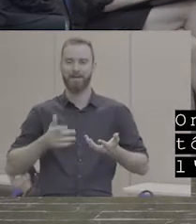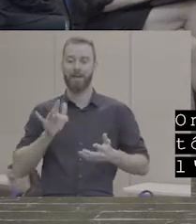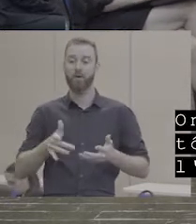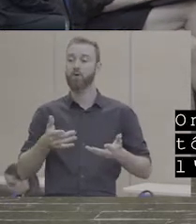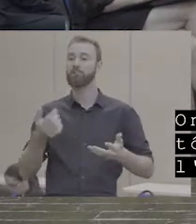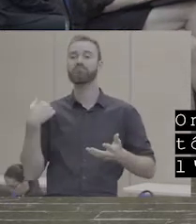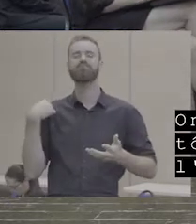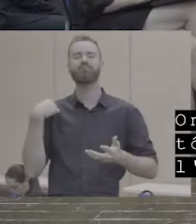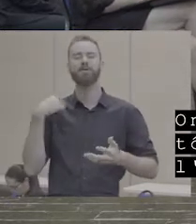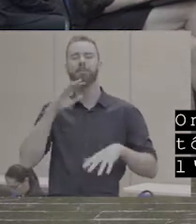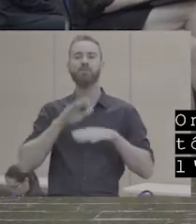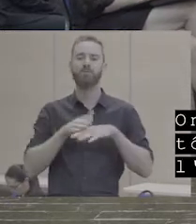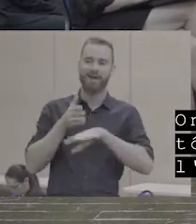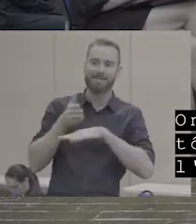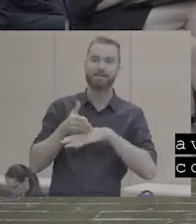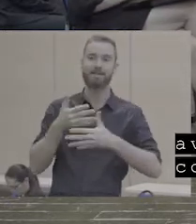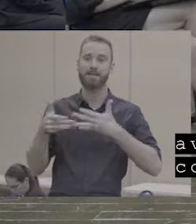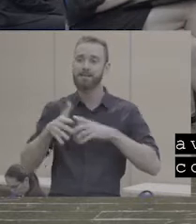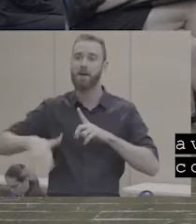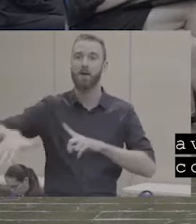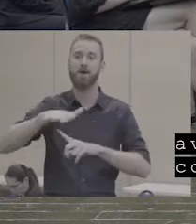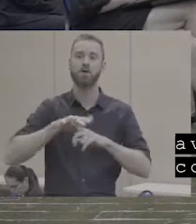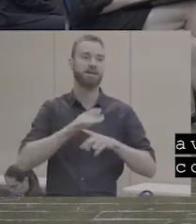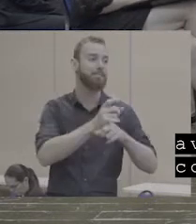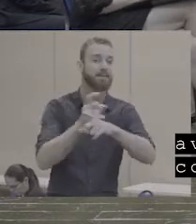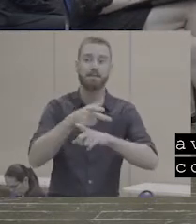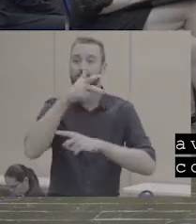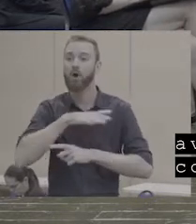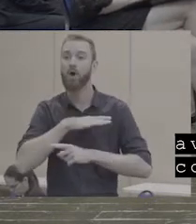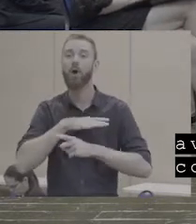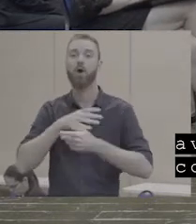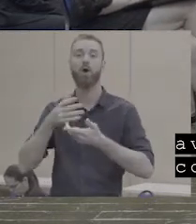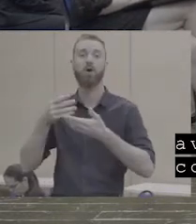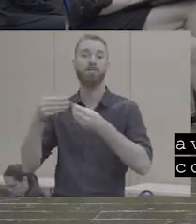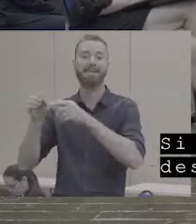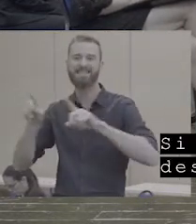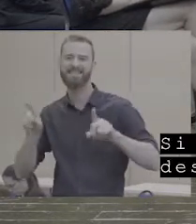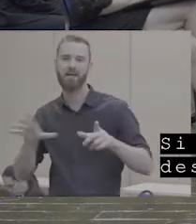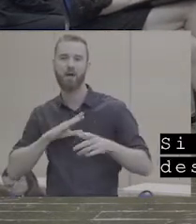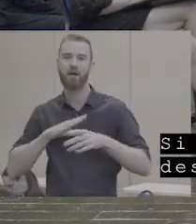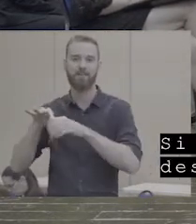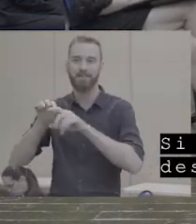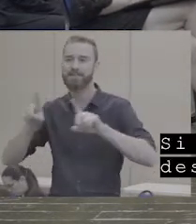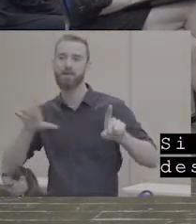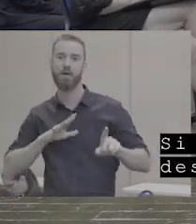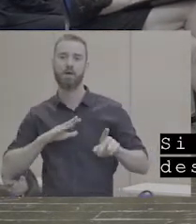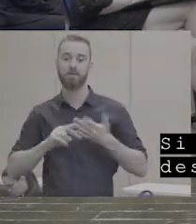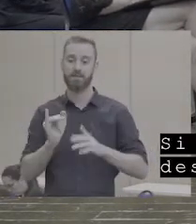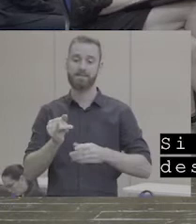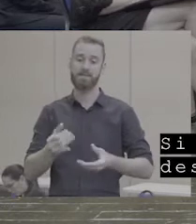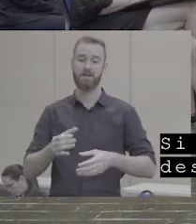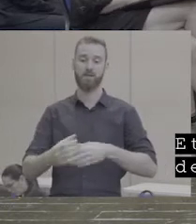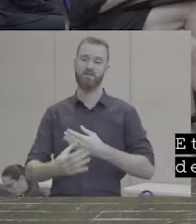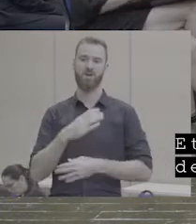des lieux, donc l'accessibilité avec les épiceries, les commerces de proximité, etc. Si on se fait imposer un terrain, des fois, on n'a pas ce